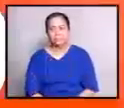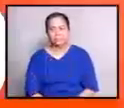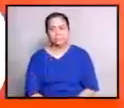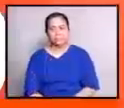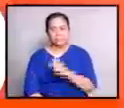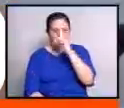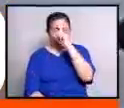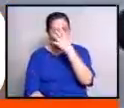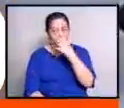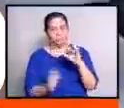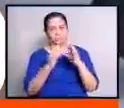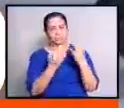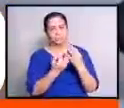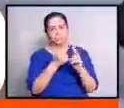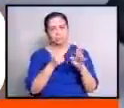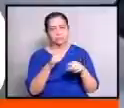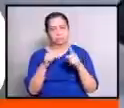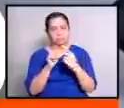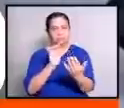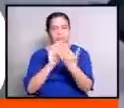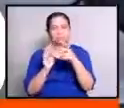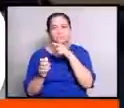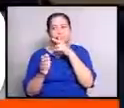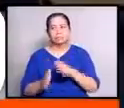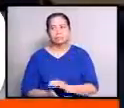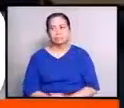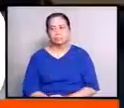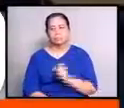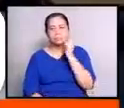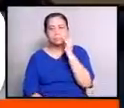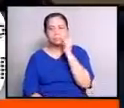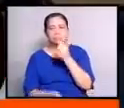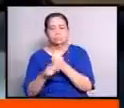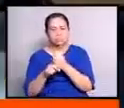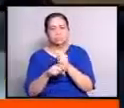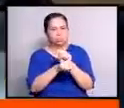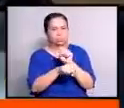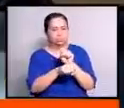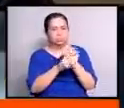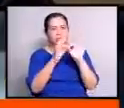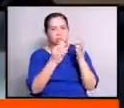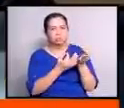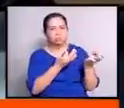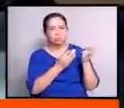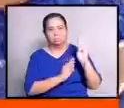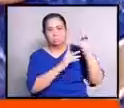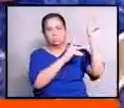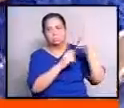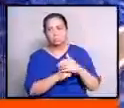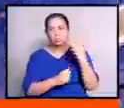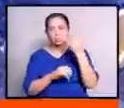Nangibabaw ang matinding galit ng pamilya ng biktima nang makaharap nila ang sospek. Si Sheva raw kasi ang breadwinner ng kanilang pamilya sa Bukidnon.